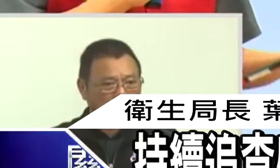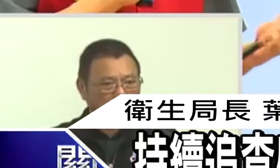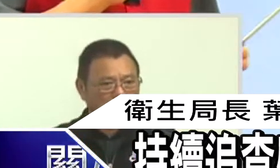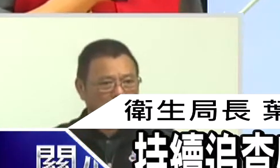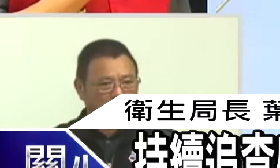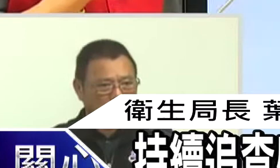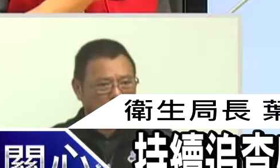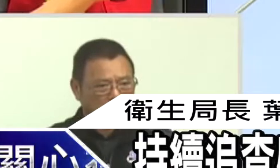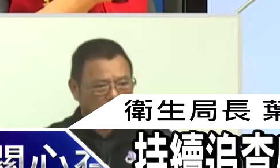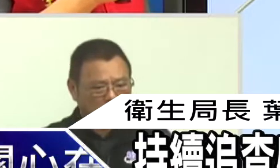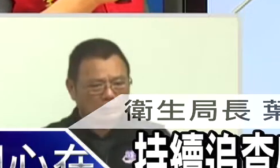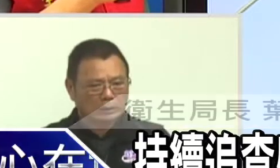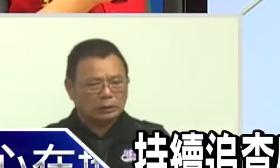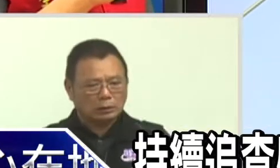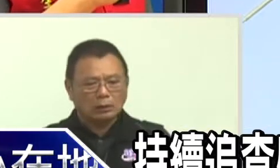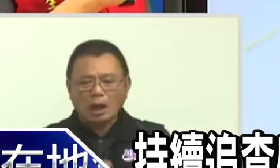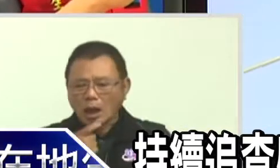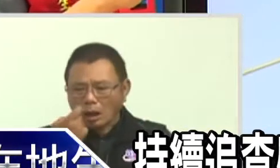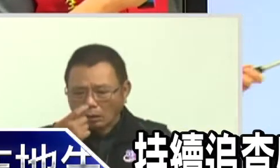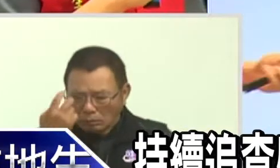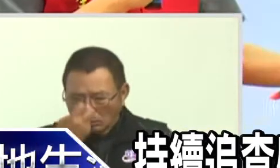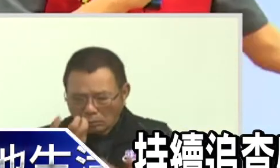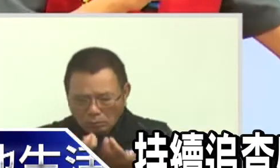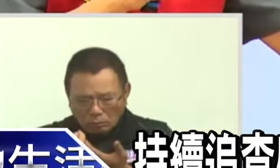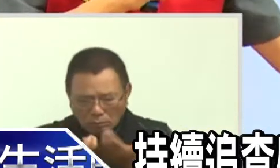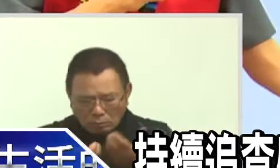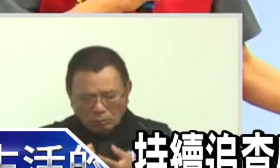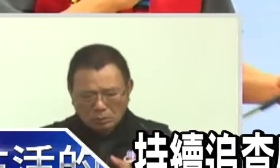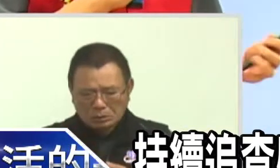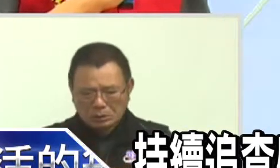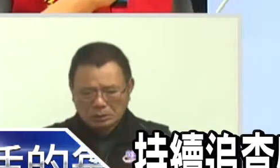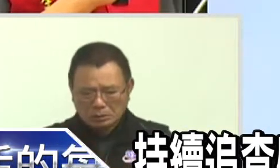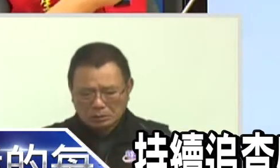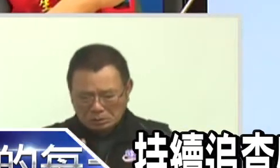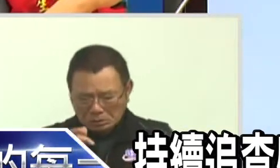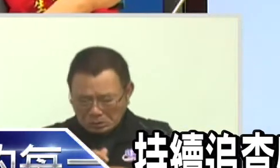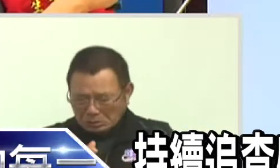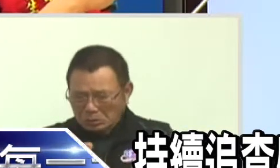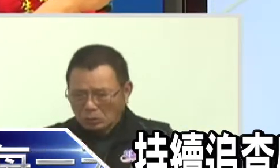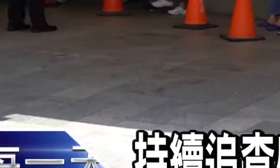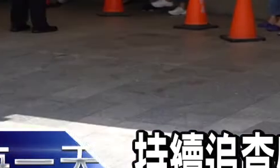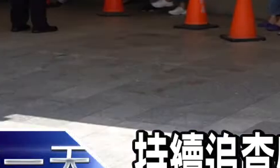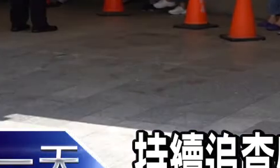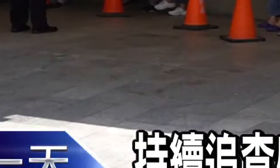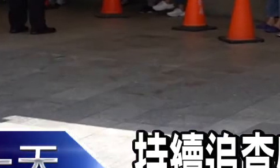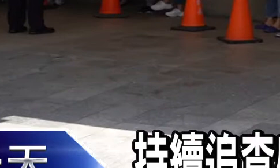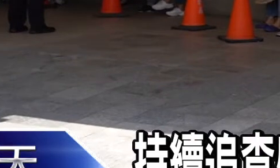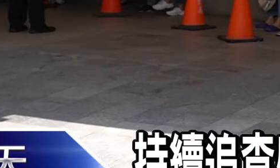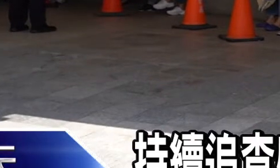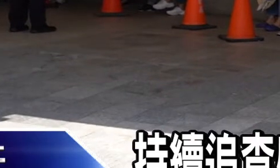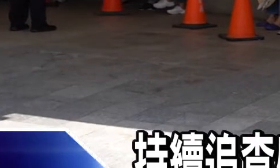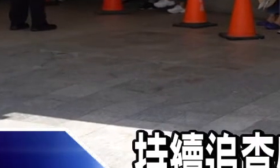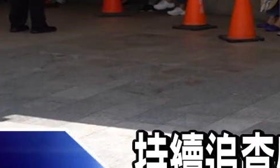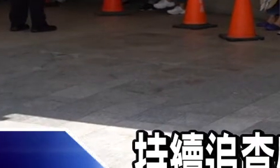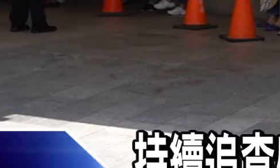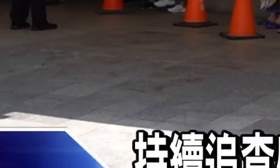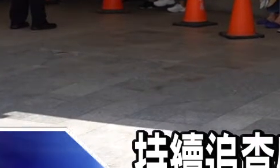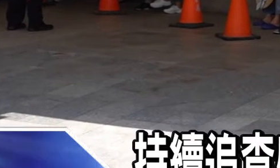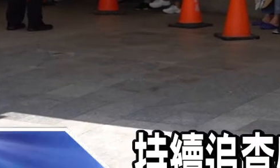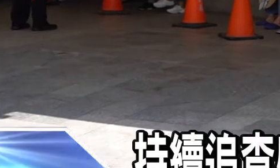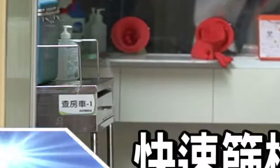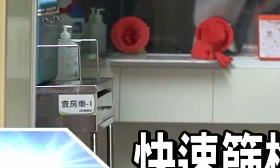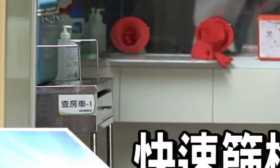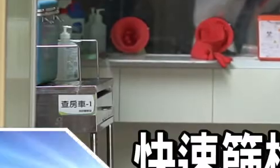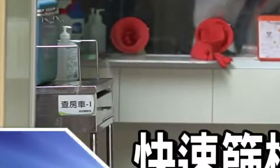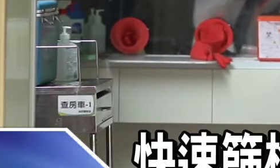现在 正在做感染源厘清跟现场这些职场里面的控管。 为了找出更加多因为打牌造